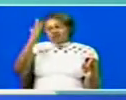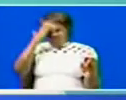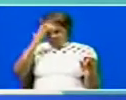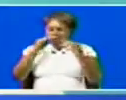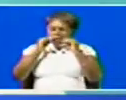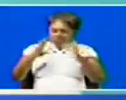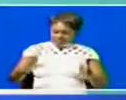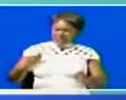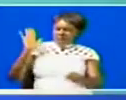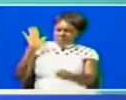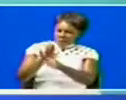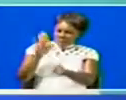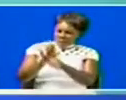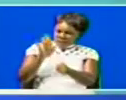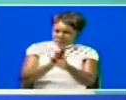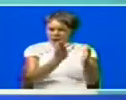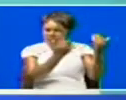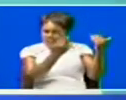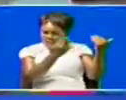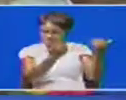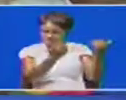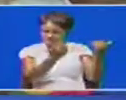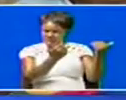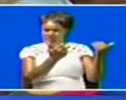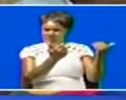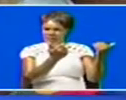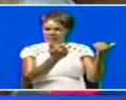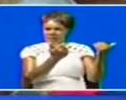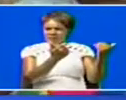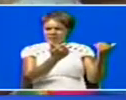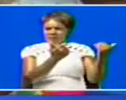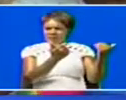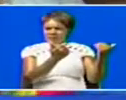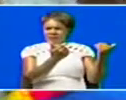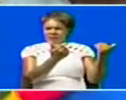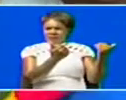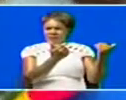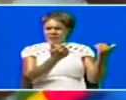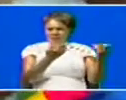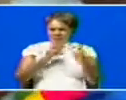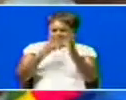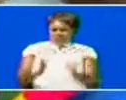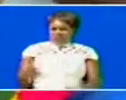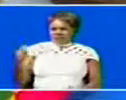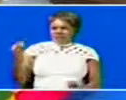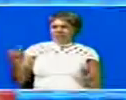blessings zitakuja mingi. Mambo mazuri itakuwa. Sisi wa kesho, KT News.